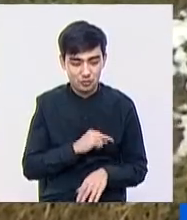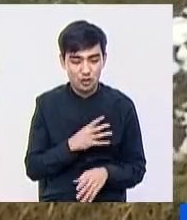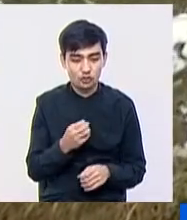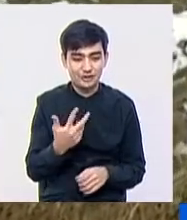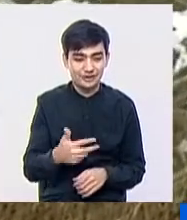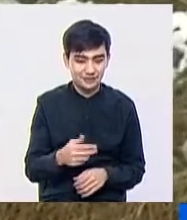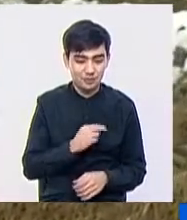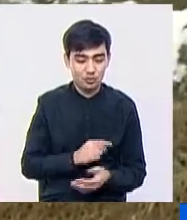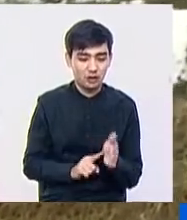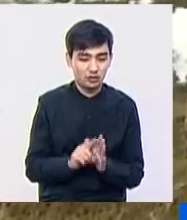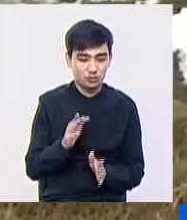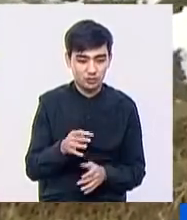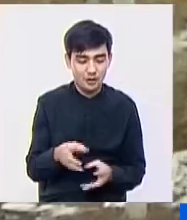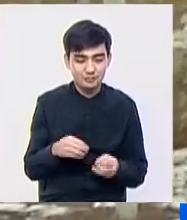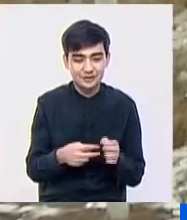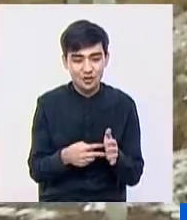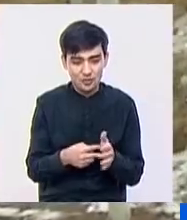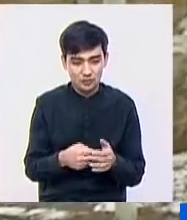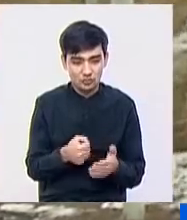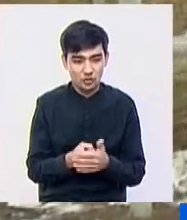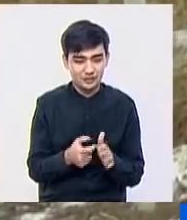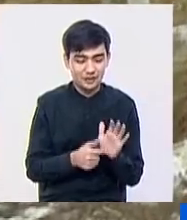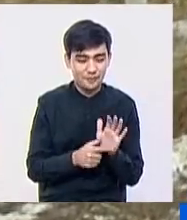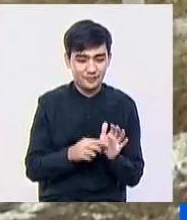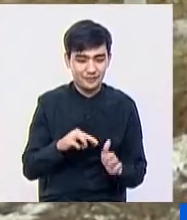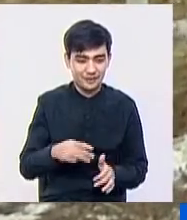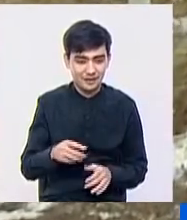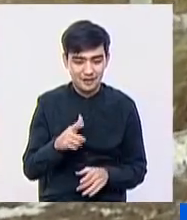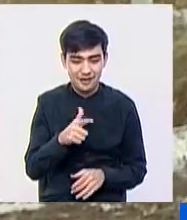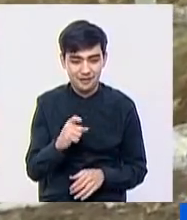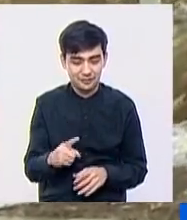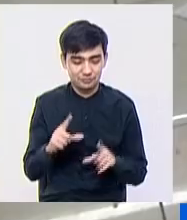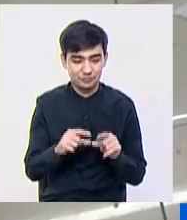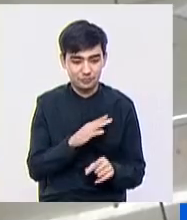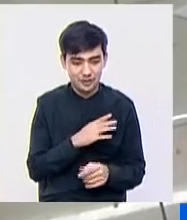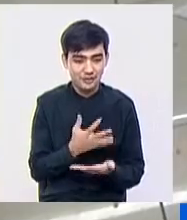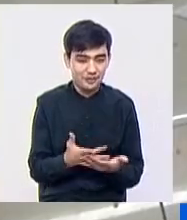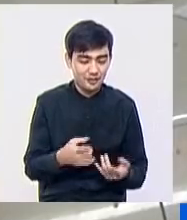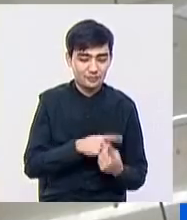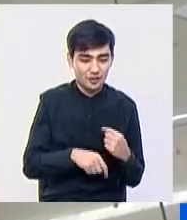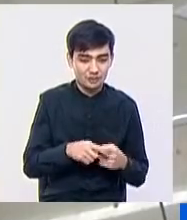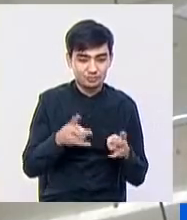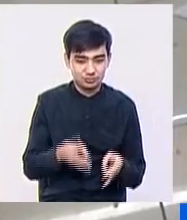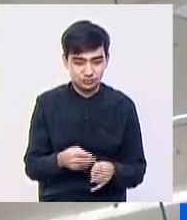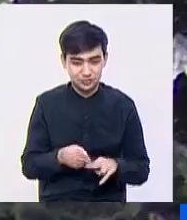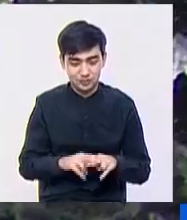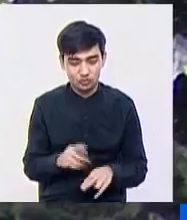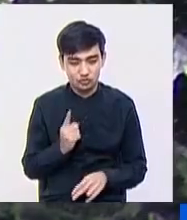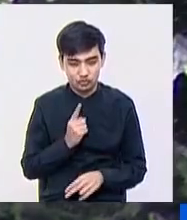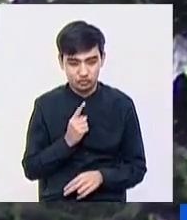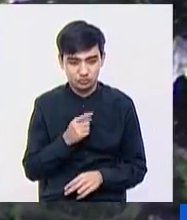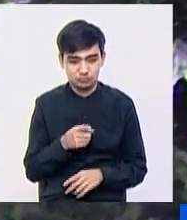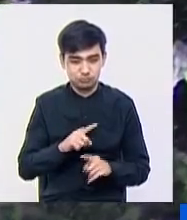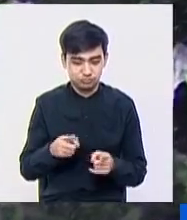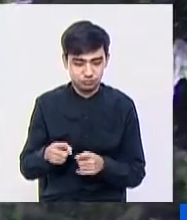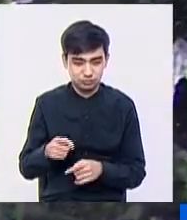приступить к работе. При этом стоимость газа снижена до 70 тенге. Тем временем некоторые предприниматели, пострадавшие от мародеров, ждут криминалистов,